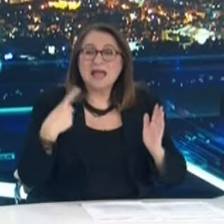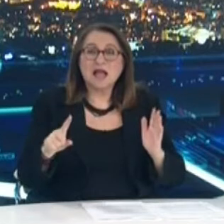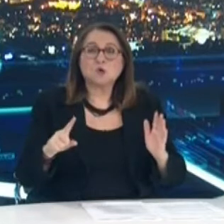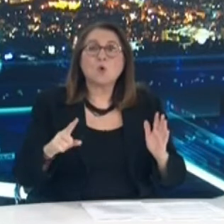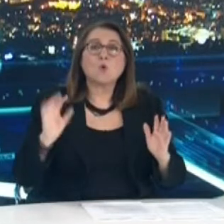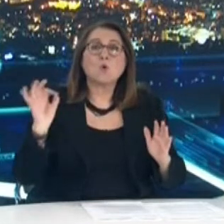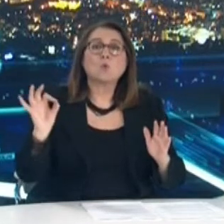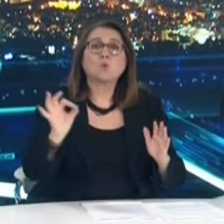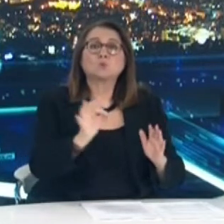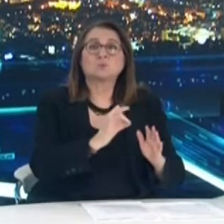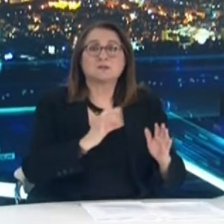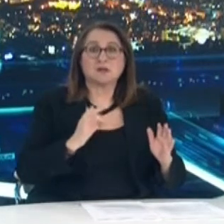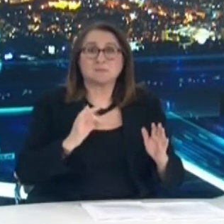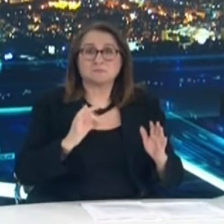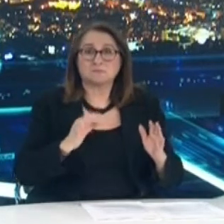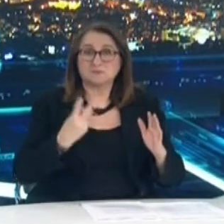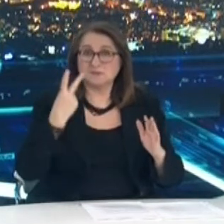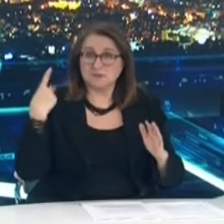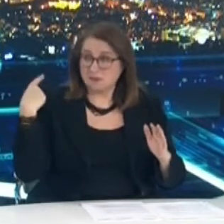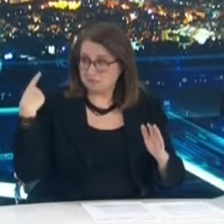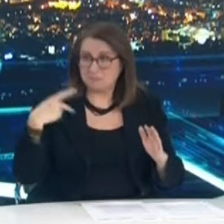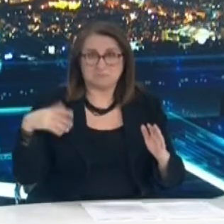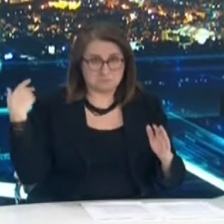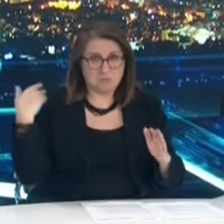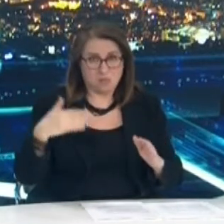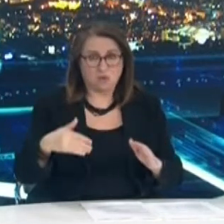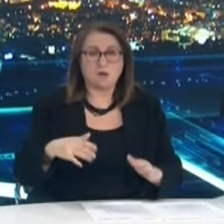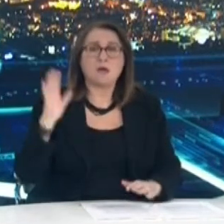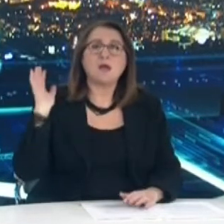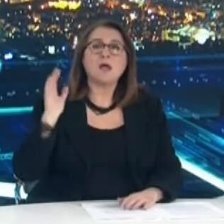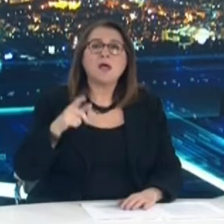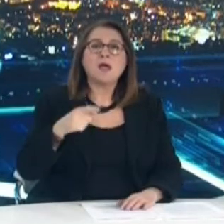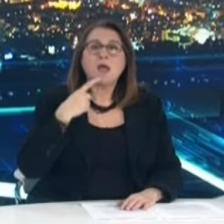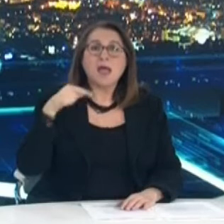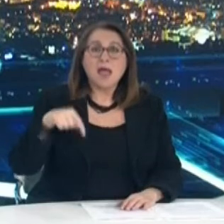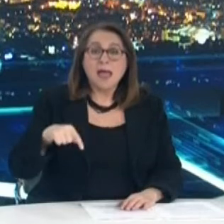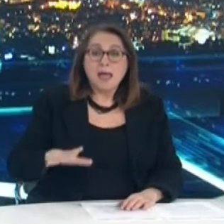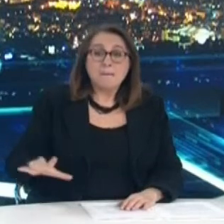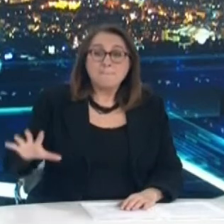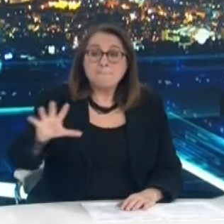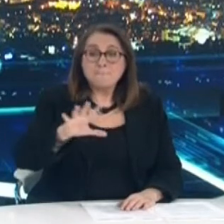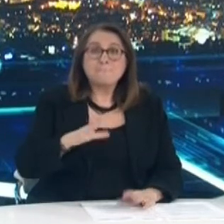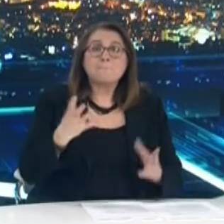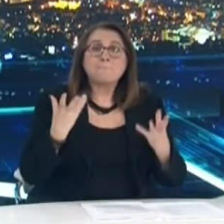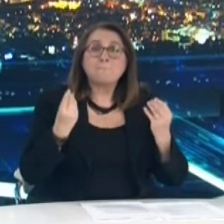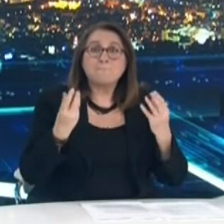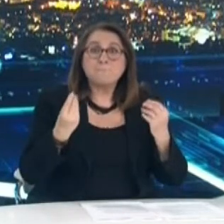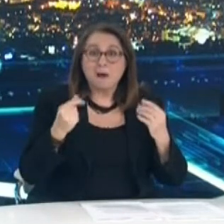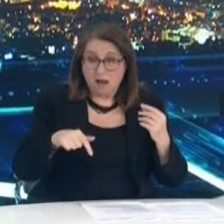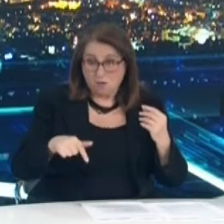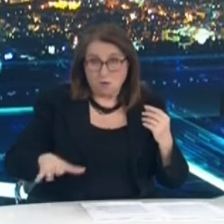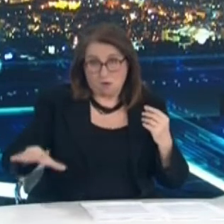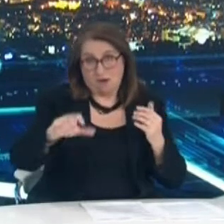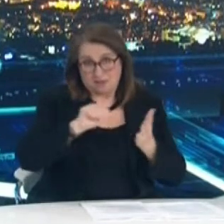είναι ιδιαίτερα επιβαρημένο, με μια μεγάλη διασπορά σε μια πυκνοκατοικημένη περιοχή με περισσότερους από 5 εκατομμύρια